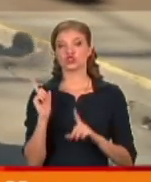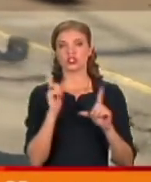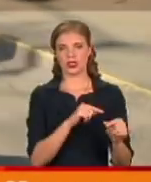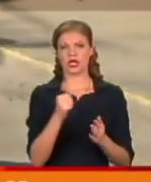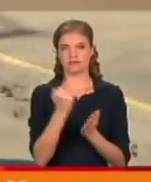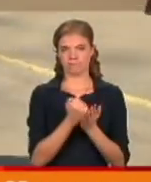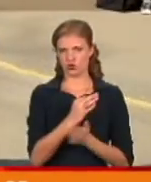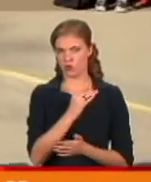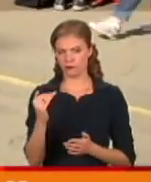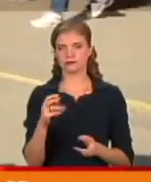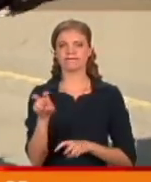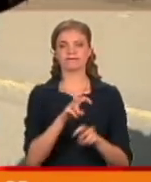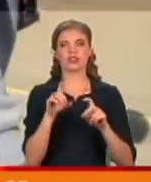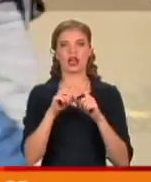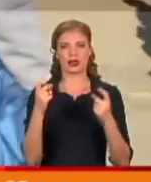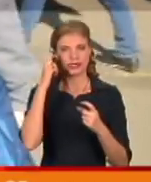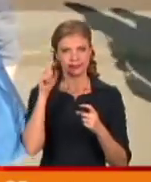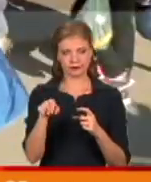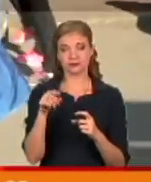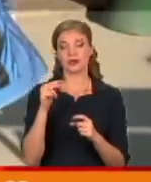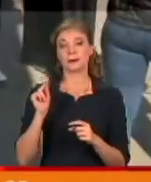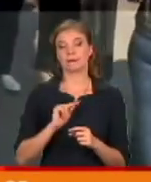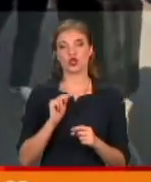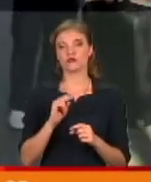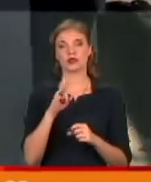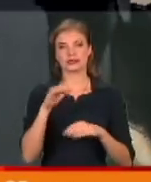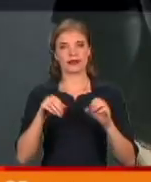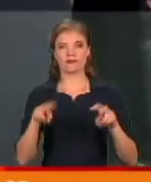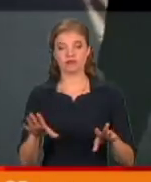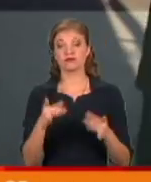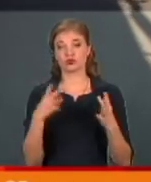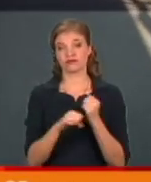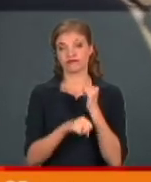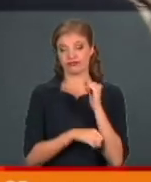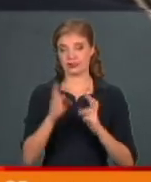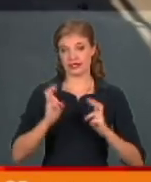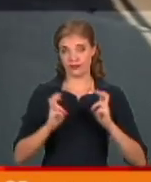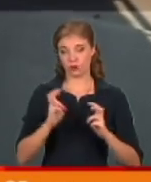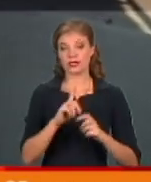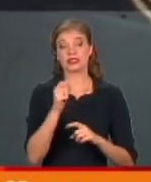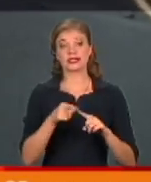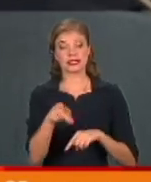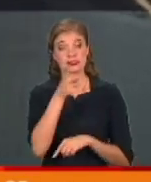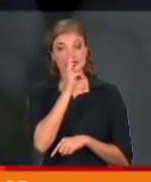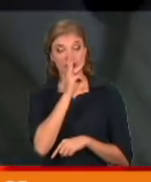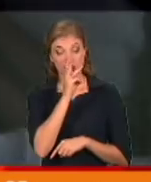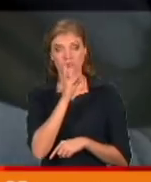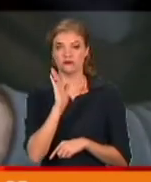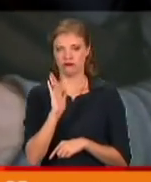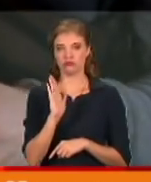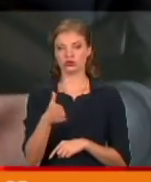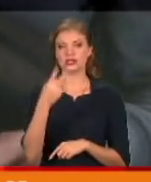легально, роботу підшукали в агенції в Києві. Працюватимуть не за фахом, простими робітниками на заводі. Зате зарплатня, кажуть,